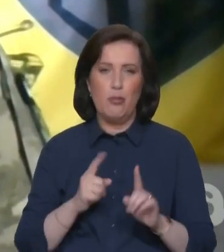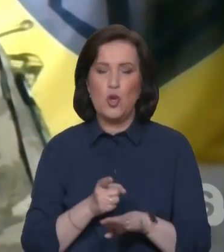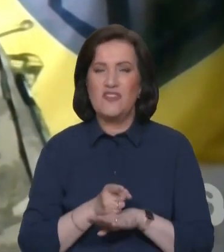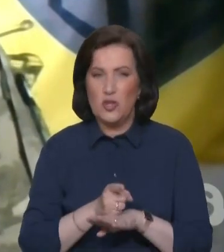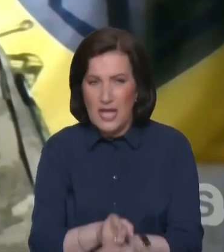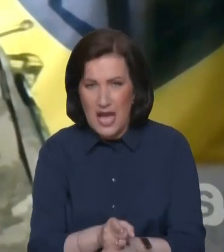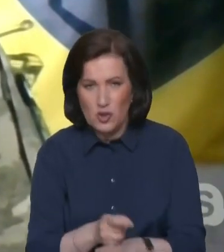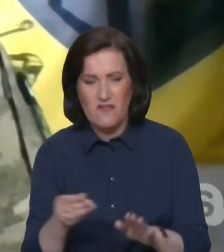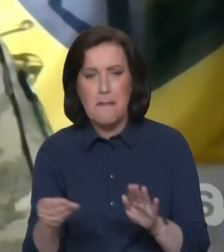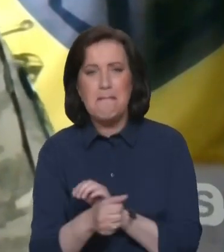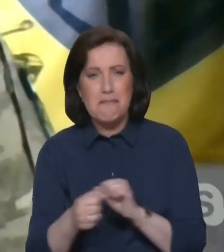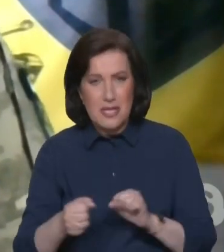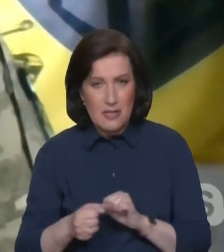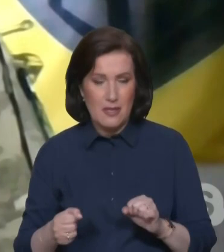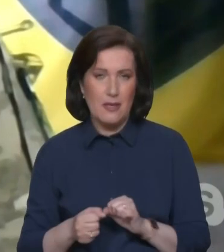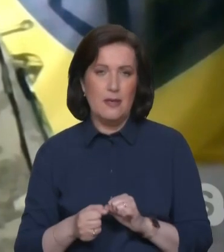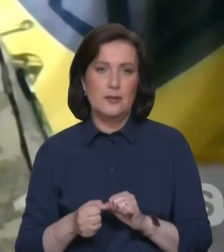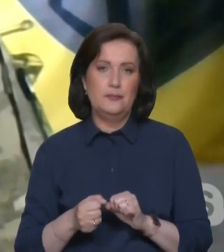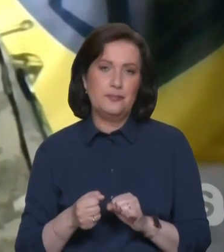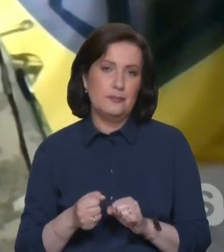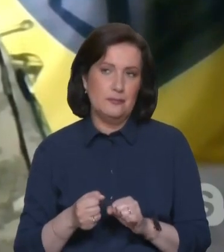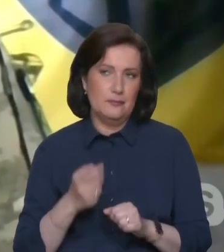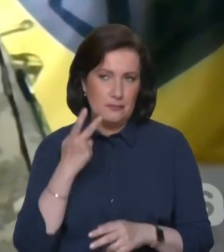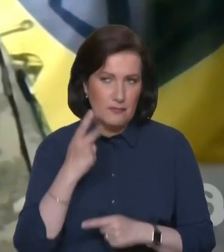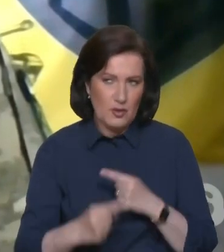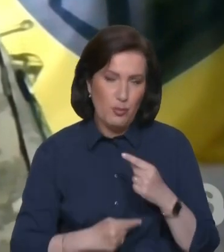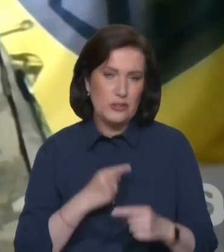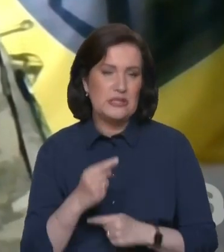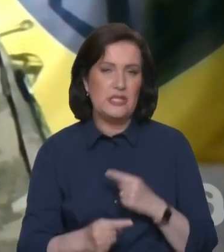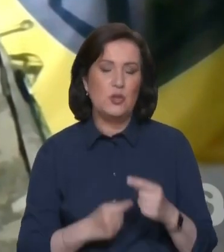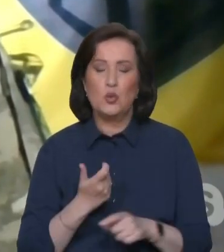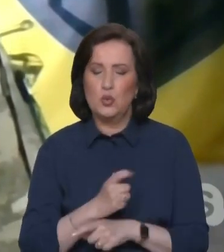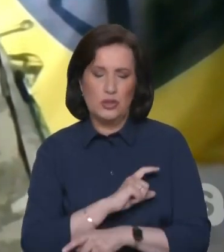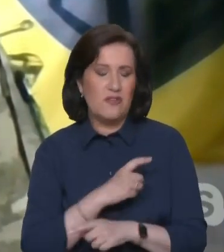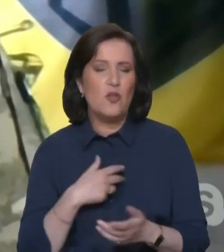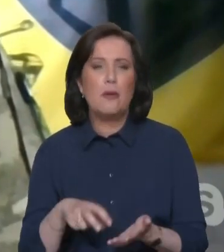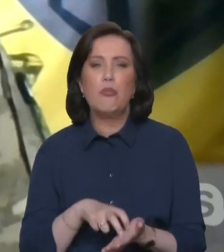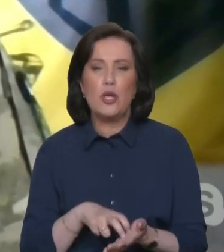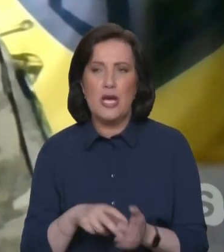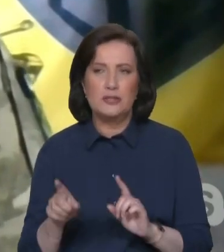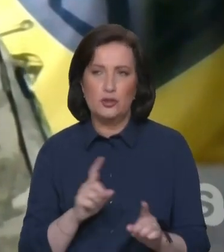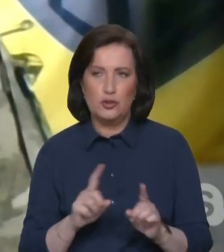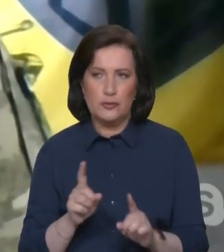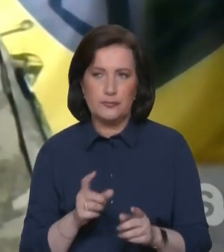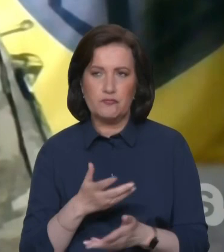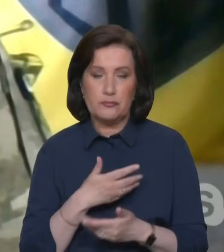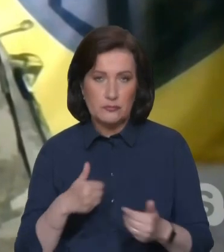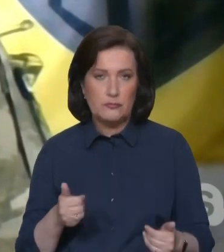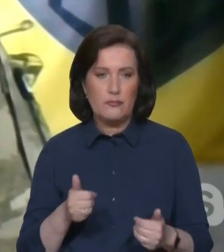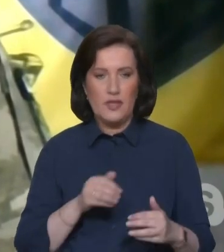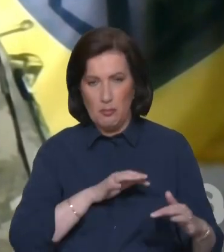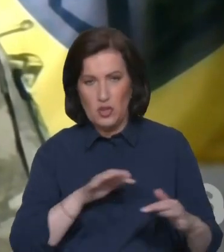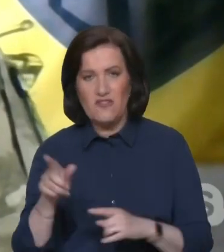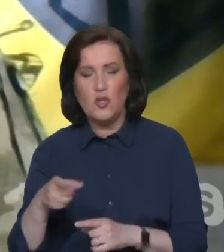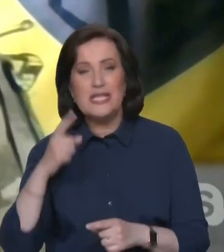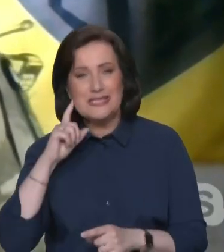противотанкові загородження. Це, ну, постійно вони дуже сильно, вони бояться, що ми пройдемо, і